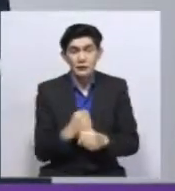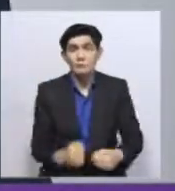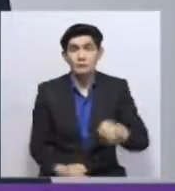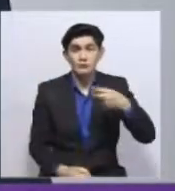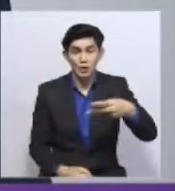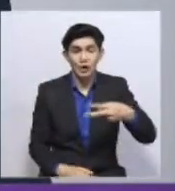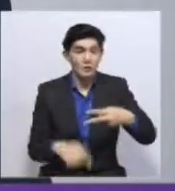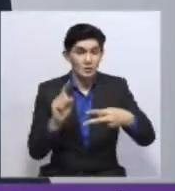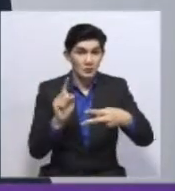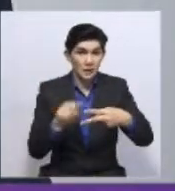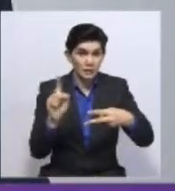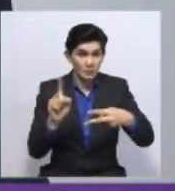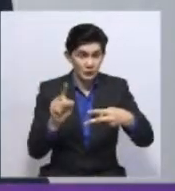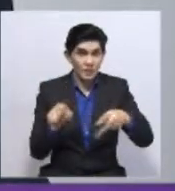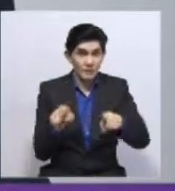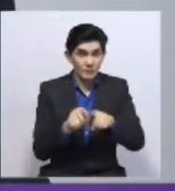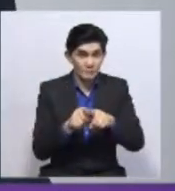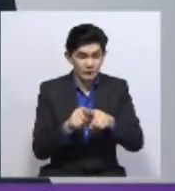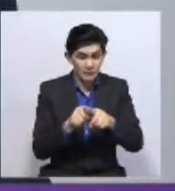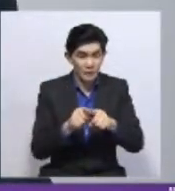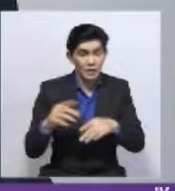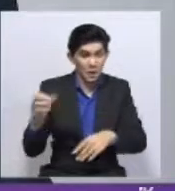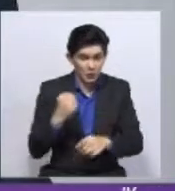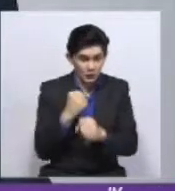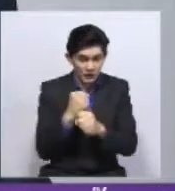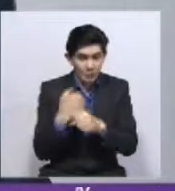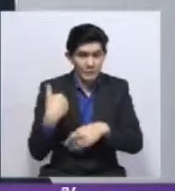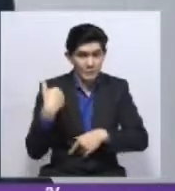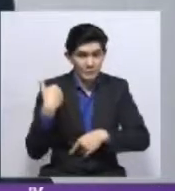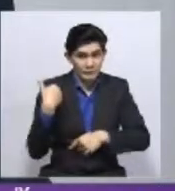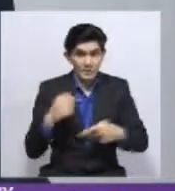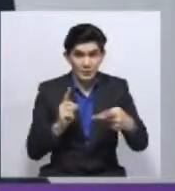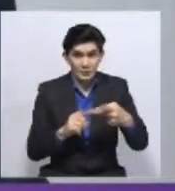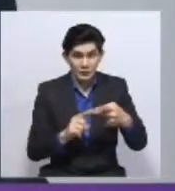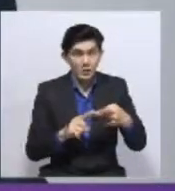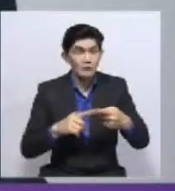ก alternative กับ